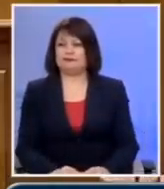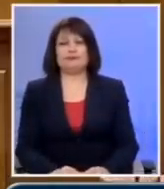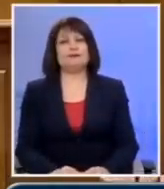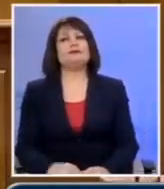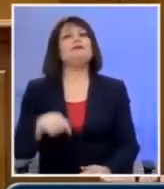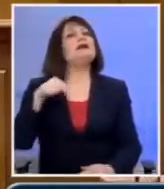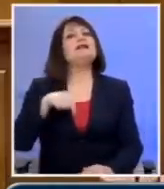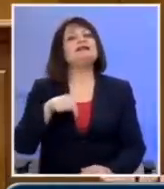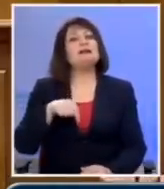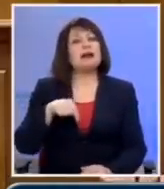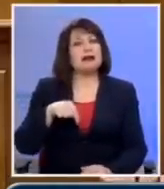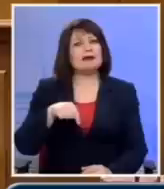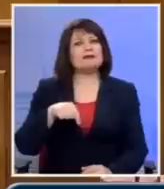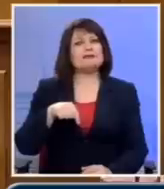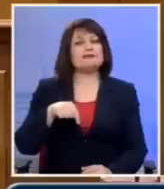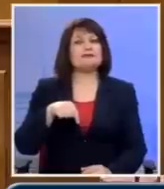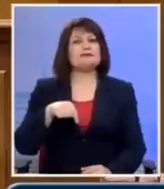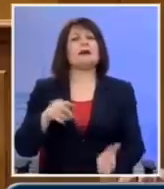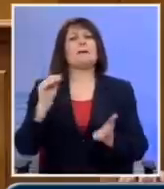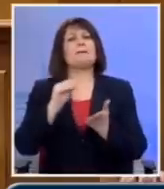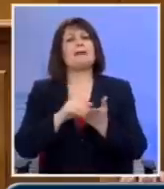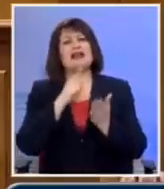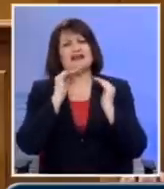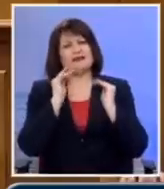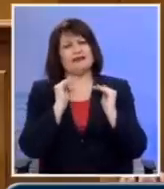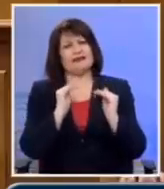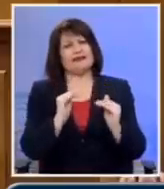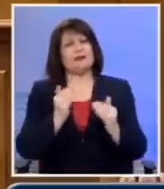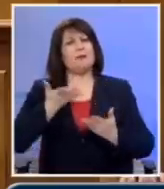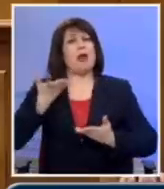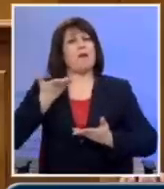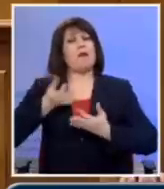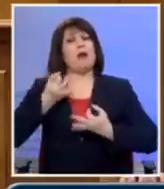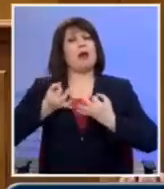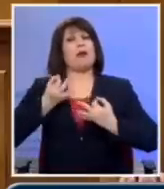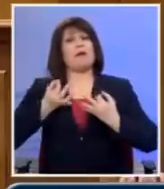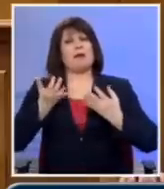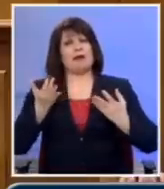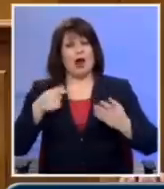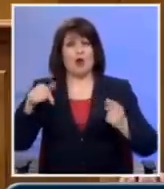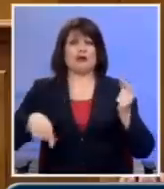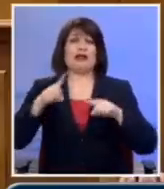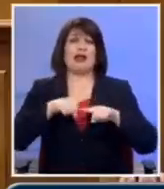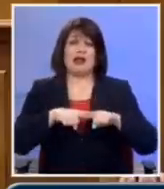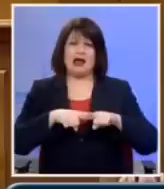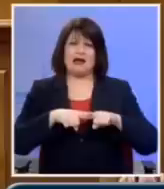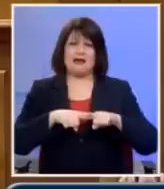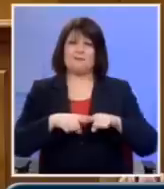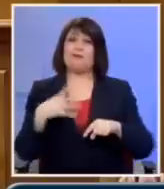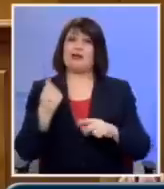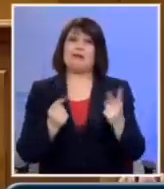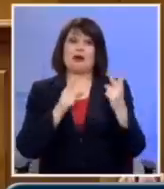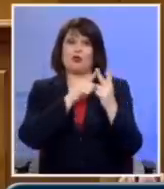Σήμερα όμως, αφού επανέλαβε την ίδια ρητορική ότι για τη χώρα υπάρχουν